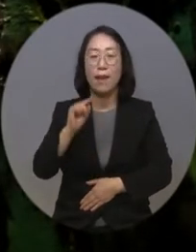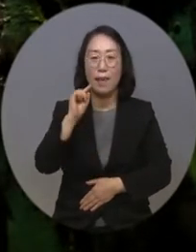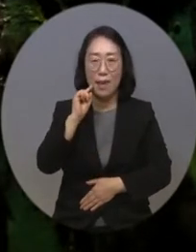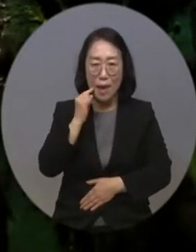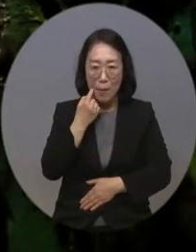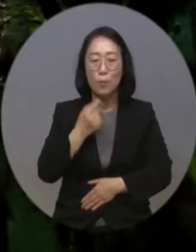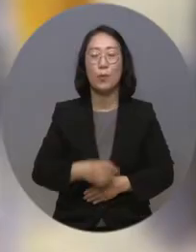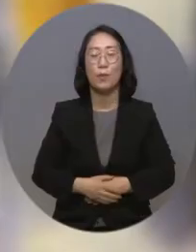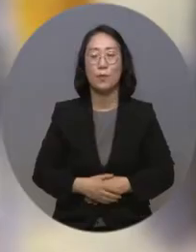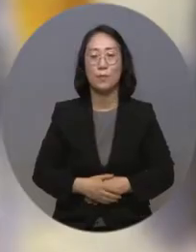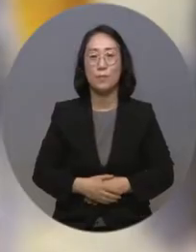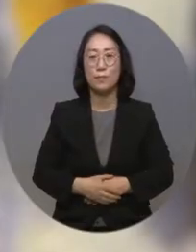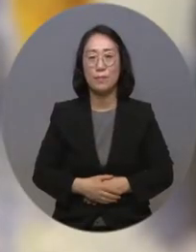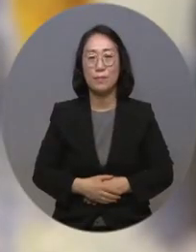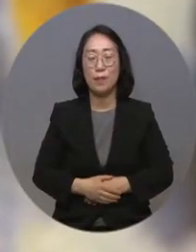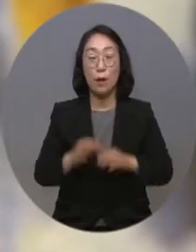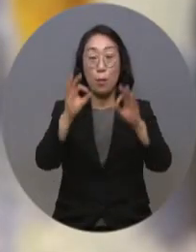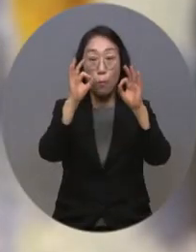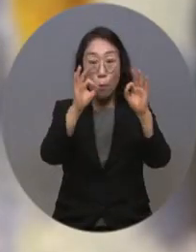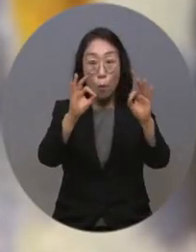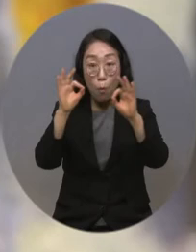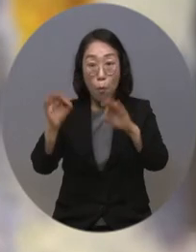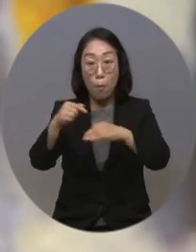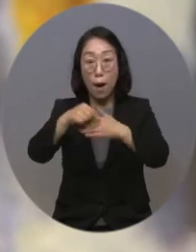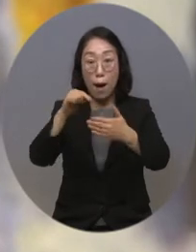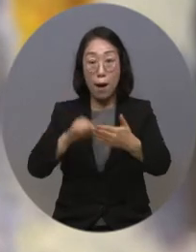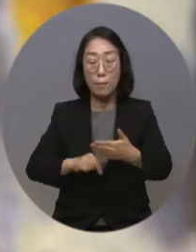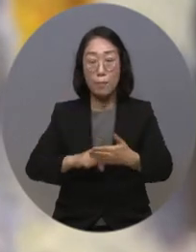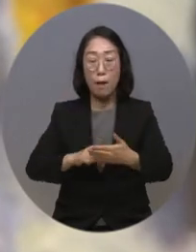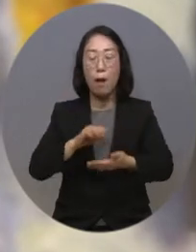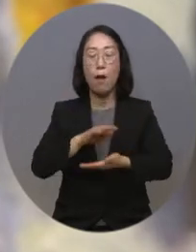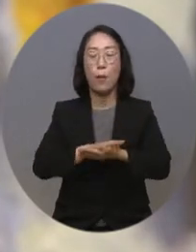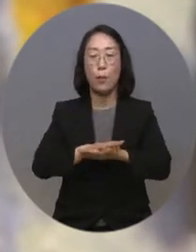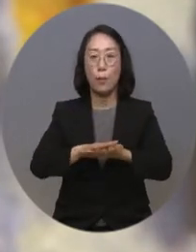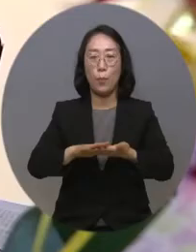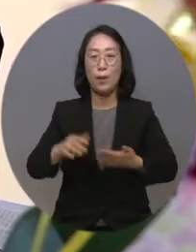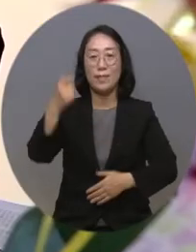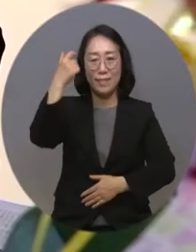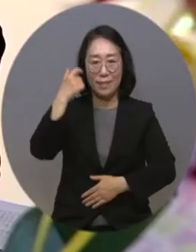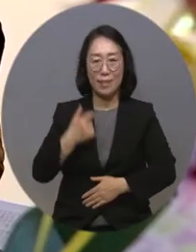아름답습니다. 보는 순간 마음의 평안함이 느껴집니다.